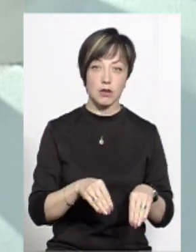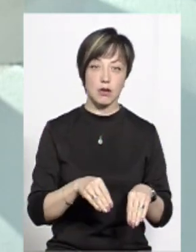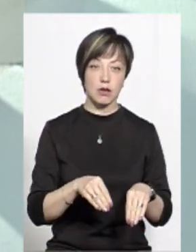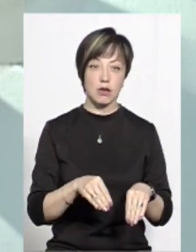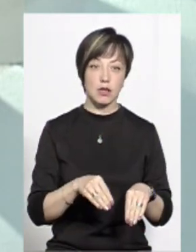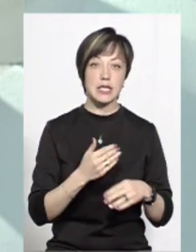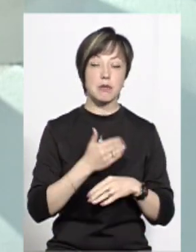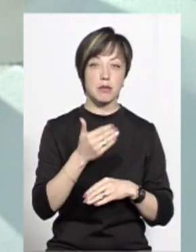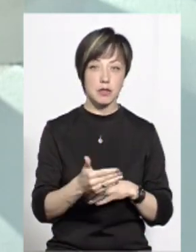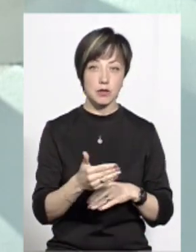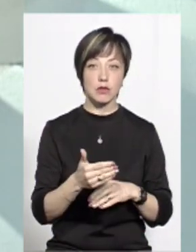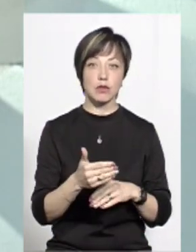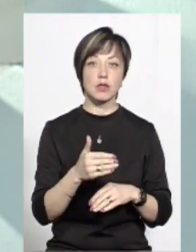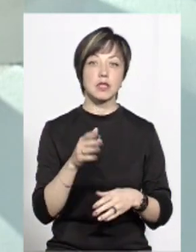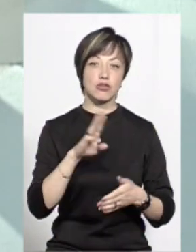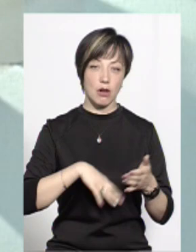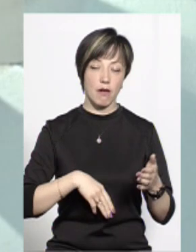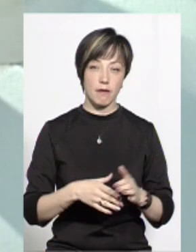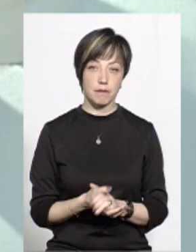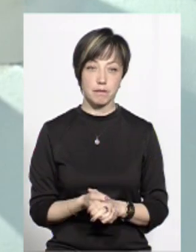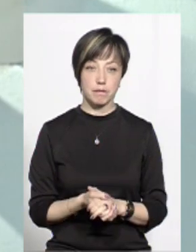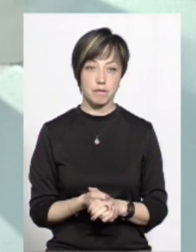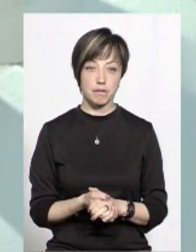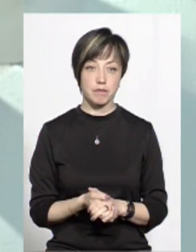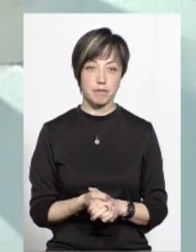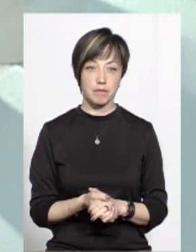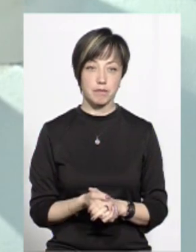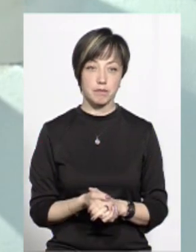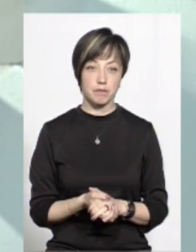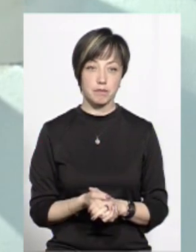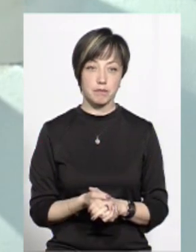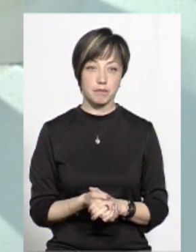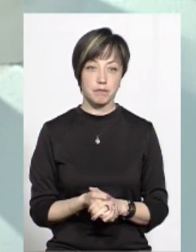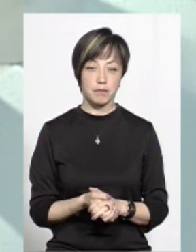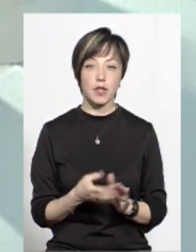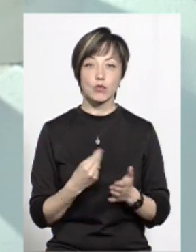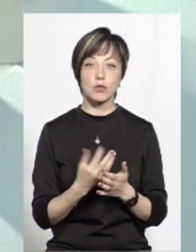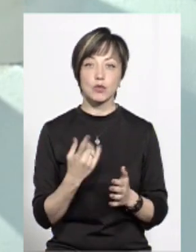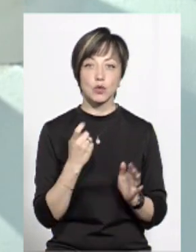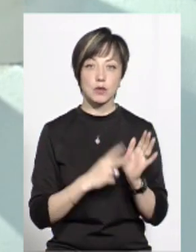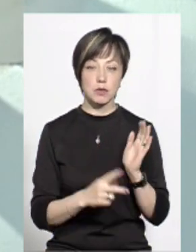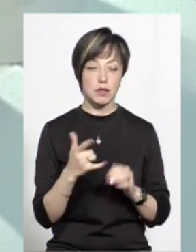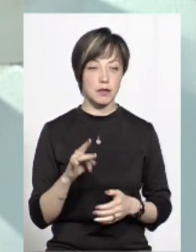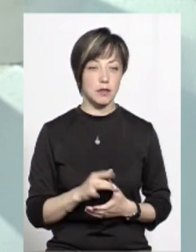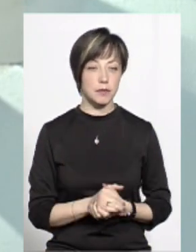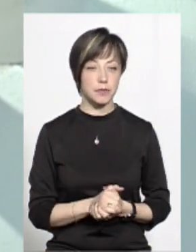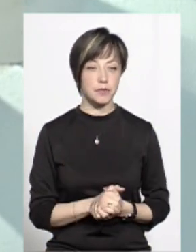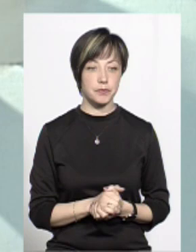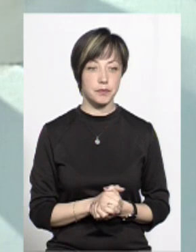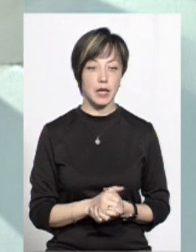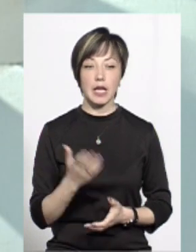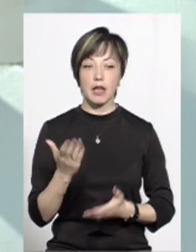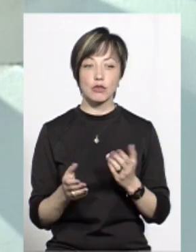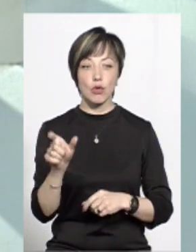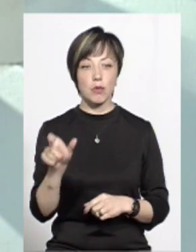її подає із запізненням, до нього застосовується штраф. Штрафна санкція. Про які суми йдеться? 170 гривень.